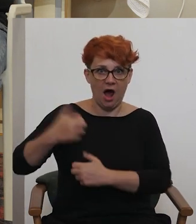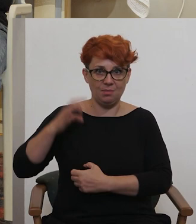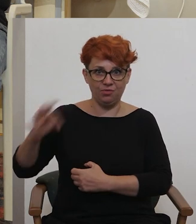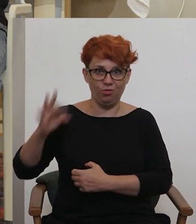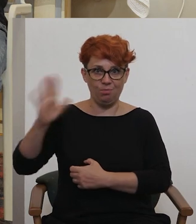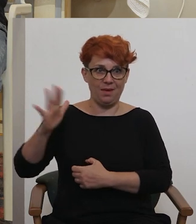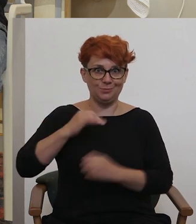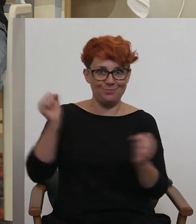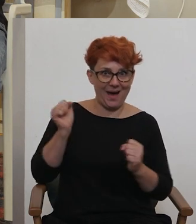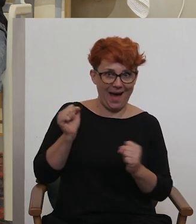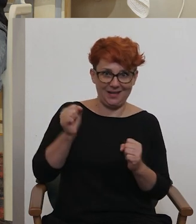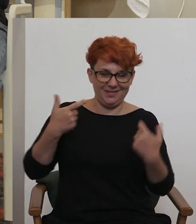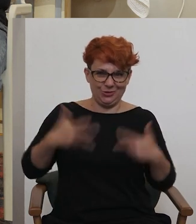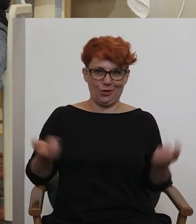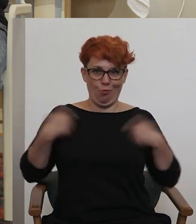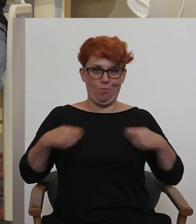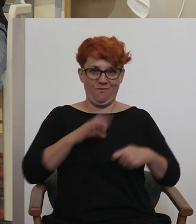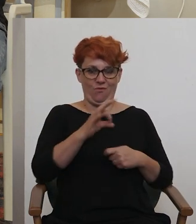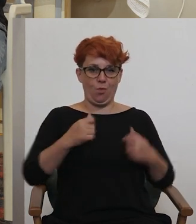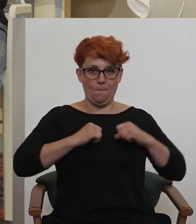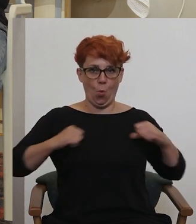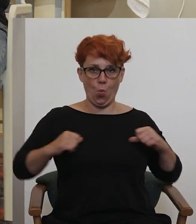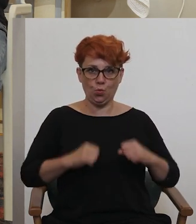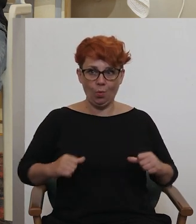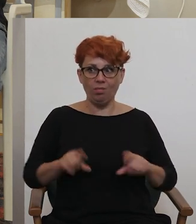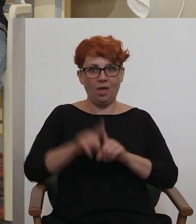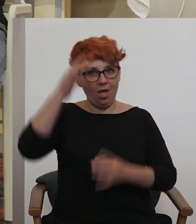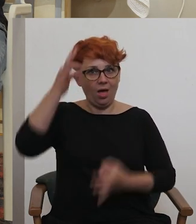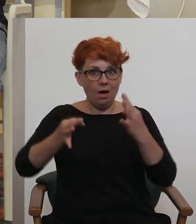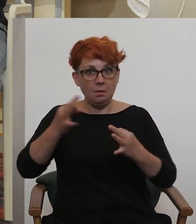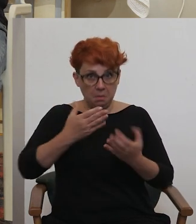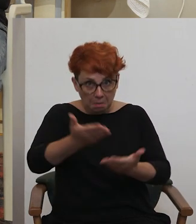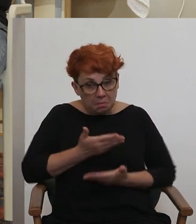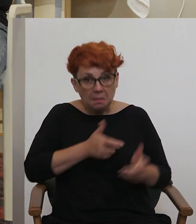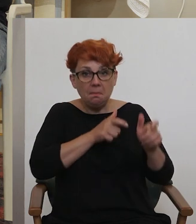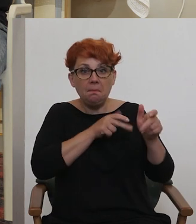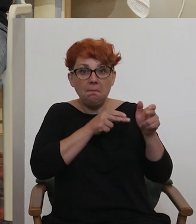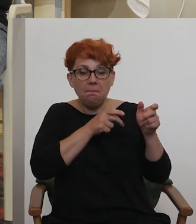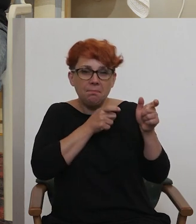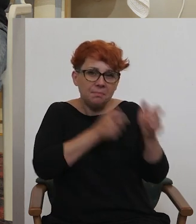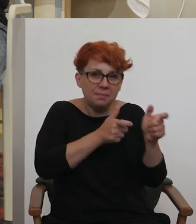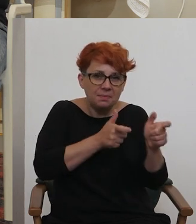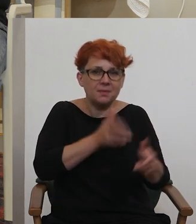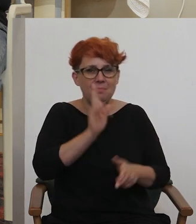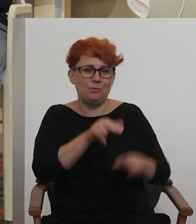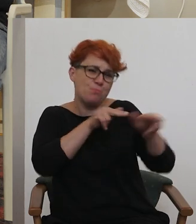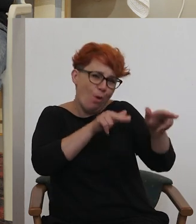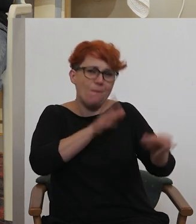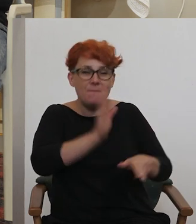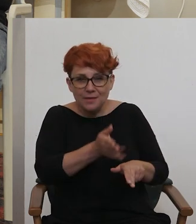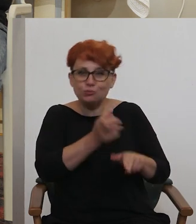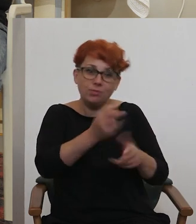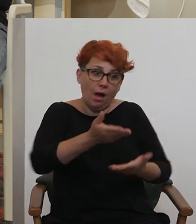I też zaczęto się zastanawiać, czy dostaną w ogóle broń. czy nie zostaną wysłani